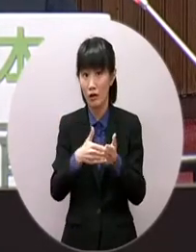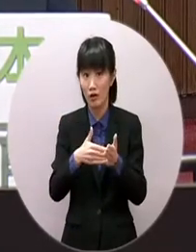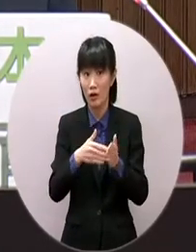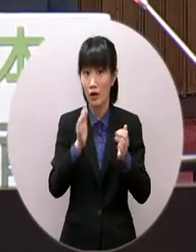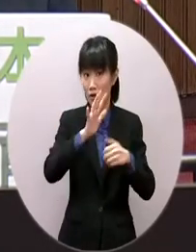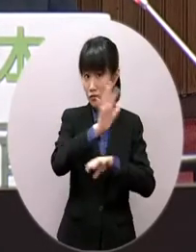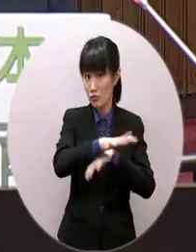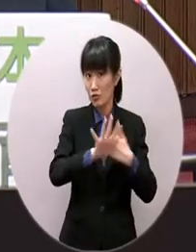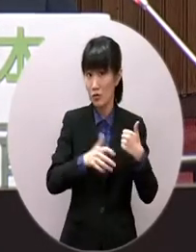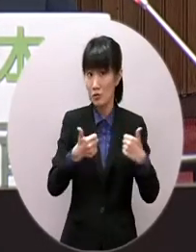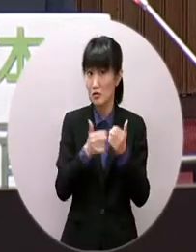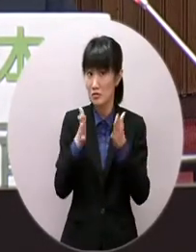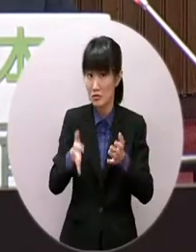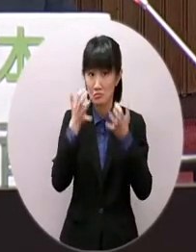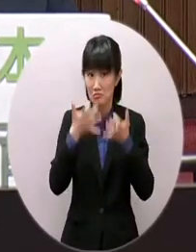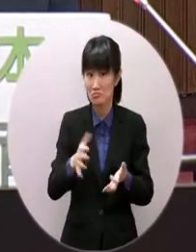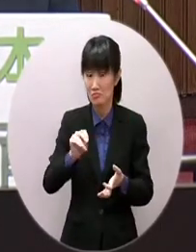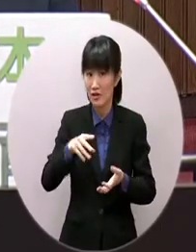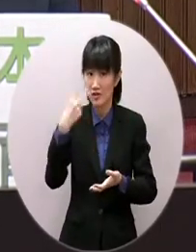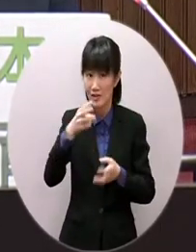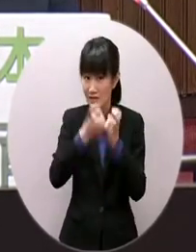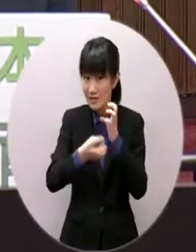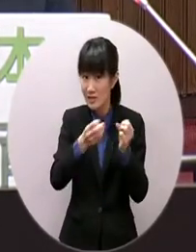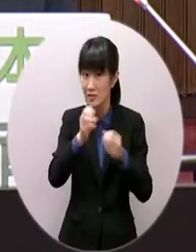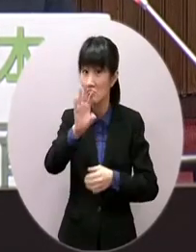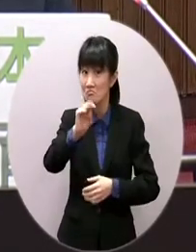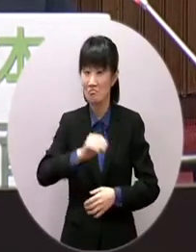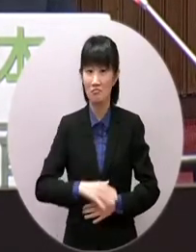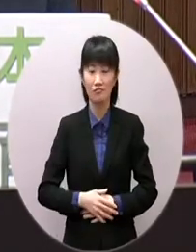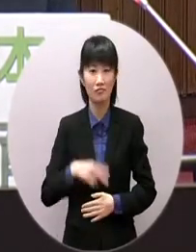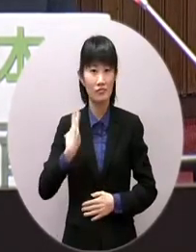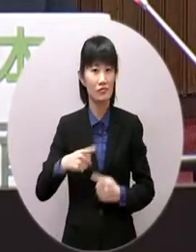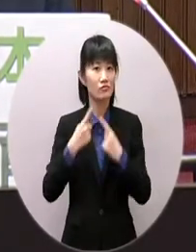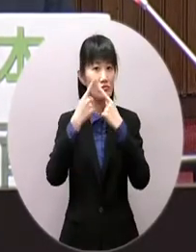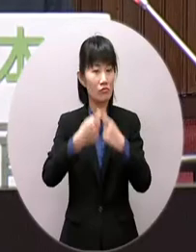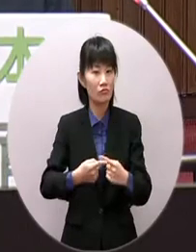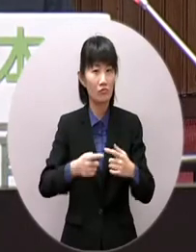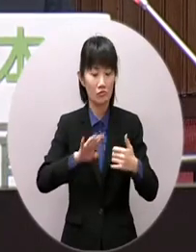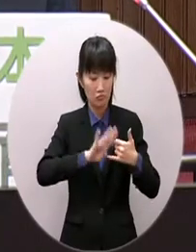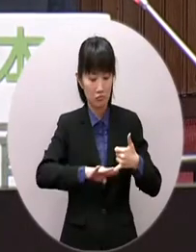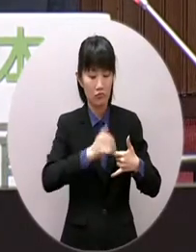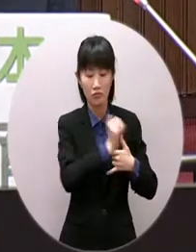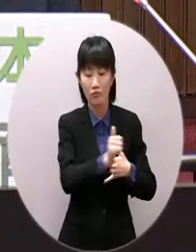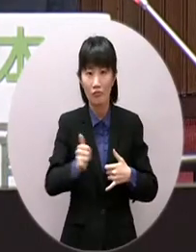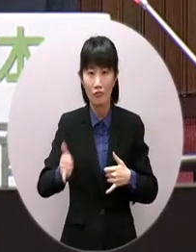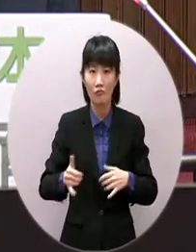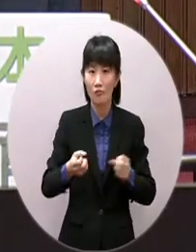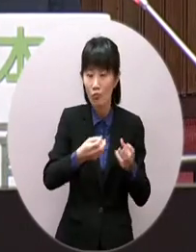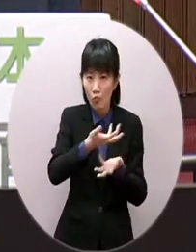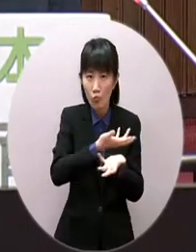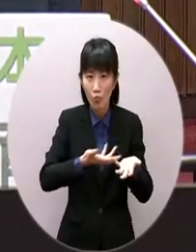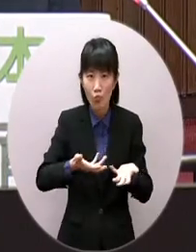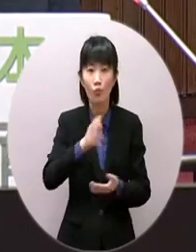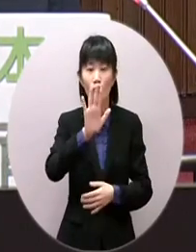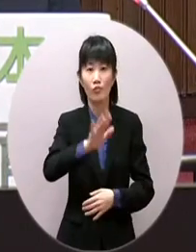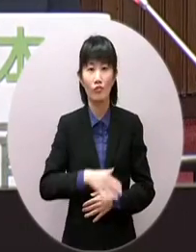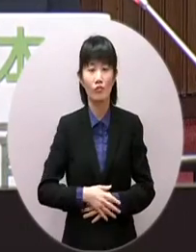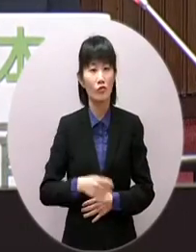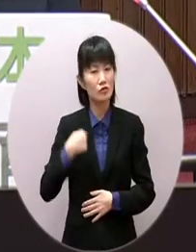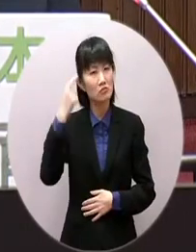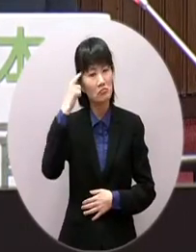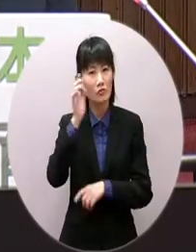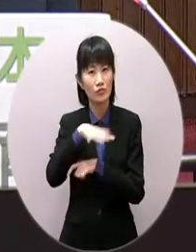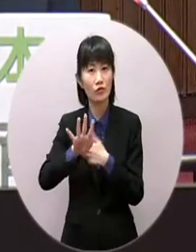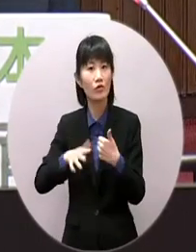对这个来探讨？我印象中我还到中部去召集农会总干事也来讨论农业基本法，我很想要知道农委会的版